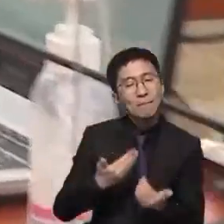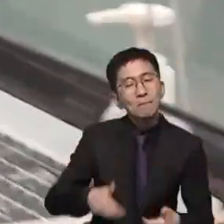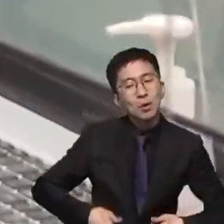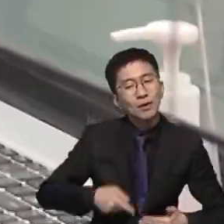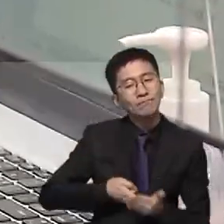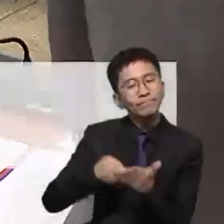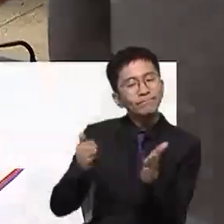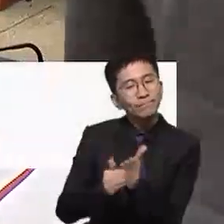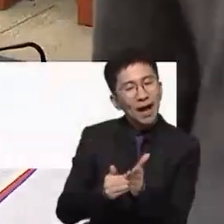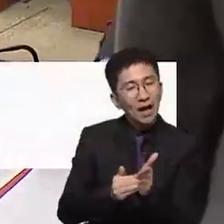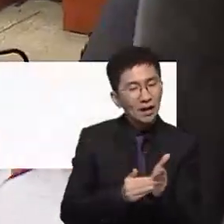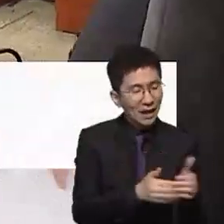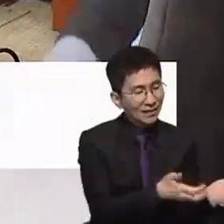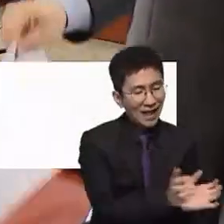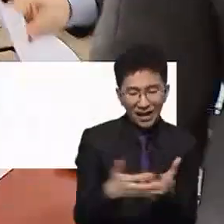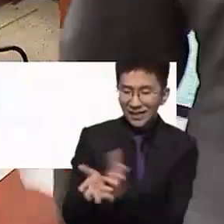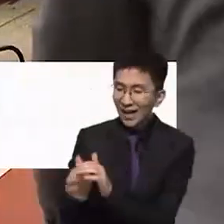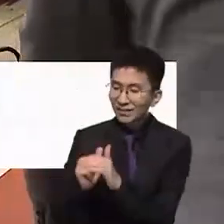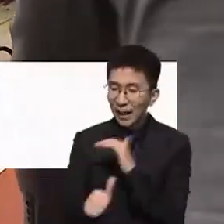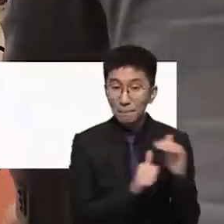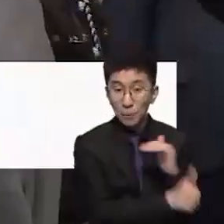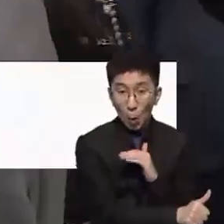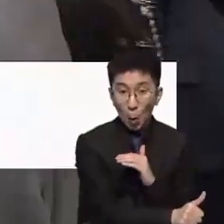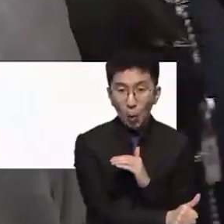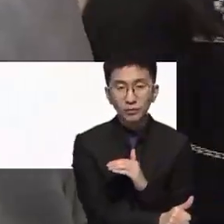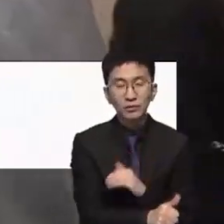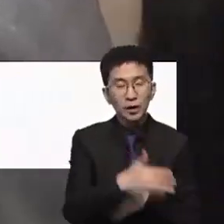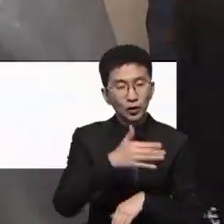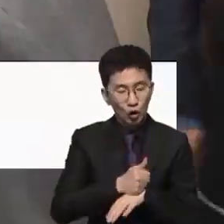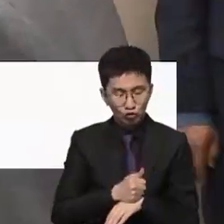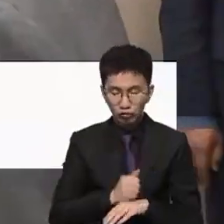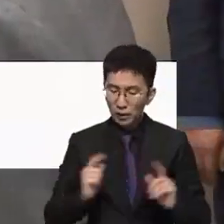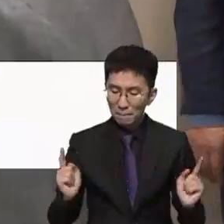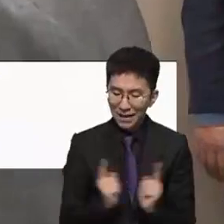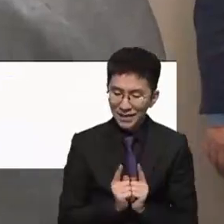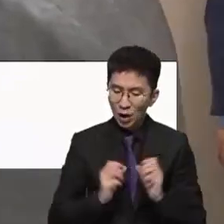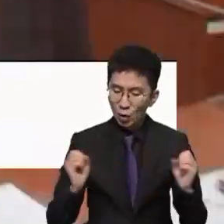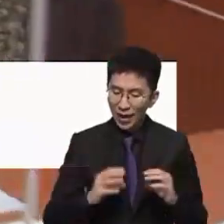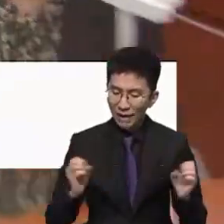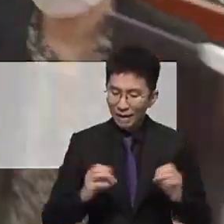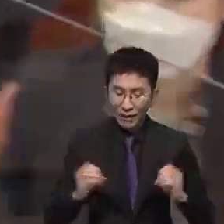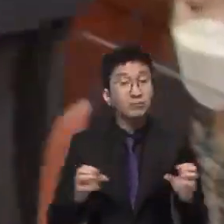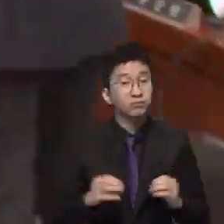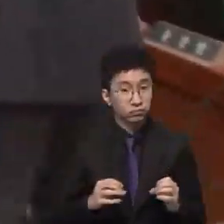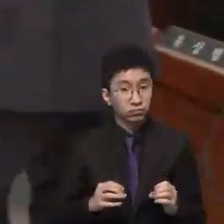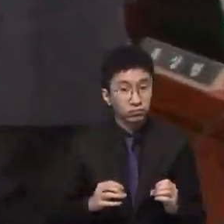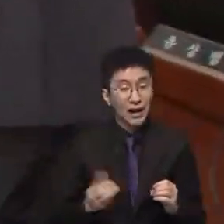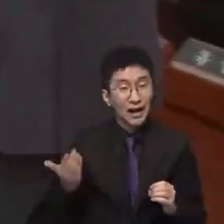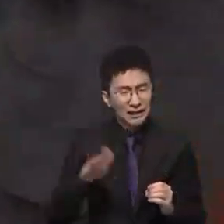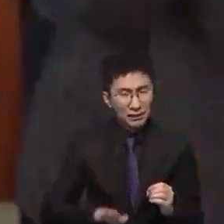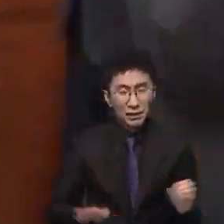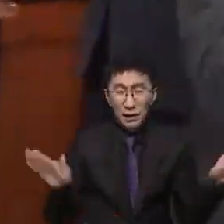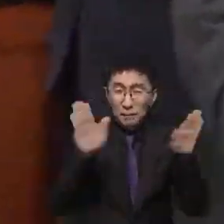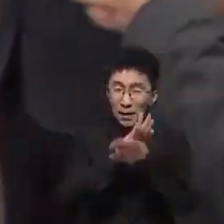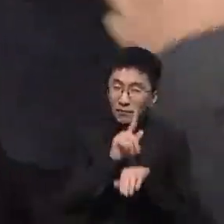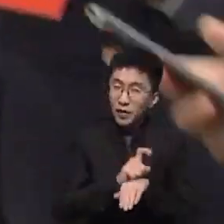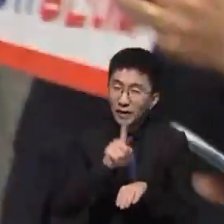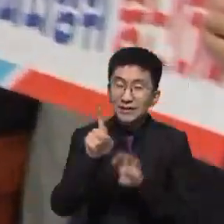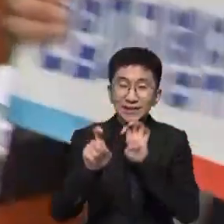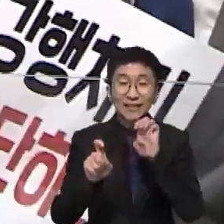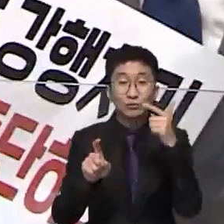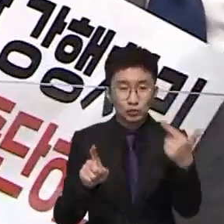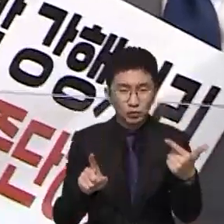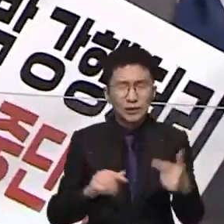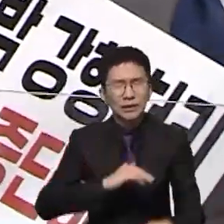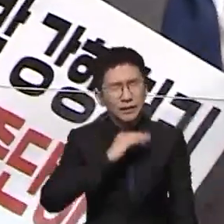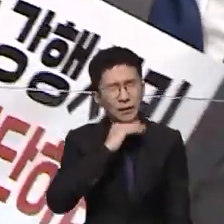원내 지도부가 비공개 회동에 들어가면서 잠시 소강 상태로 접어드는 듯했지만 밤 11시 46분 민주당이